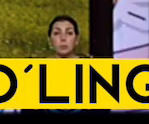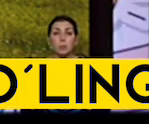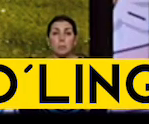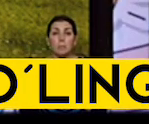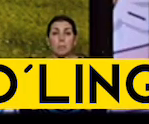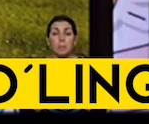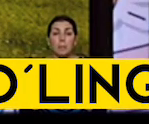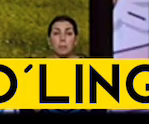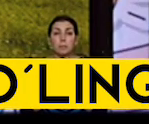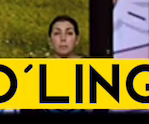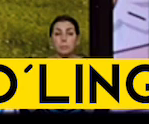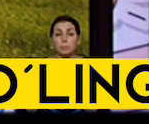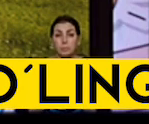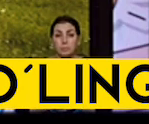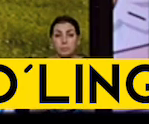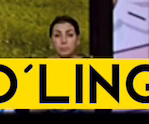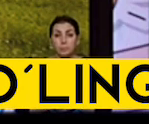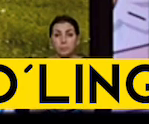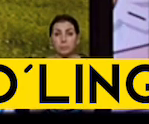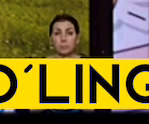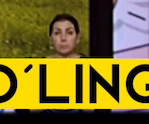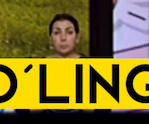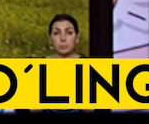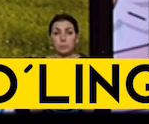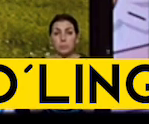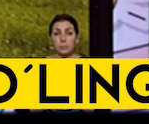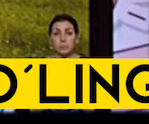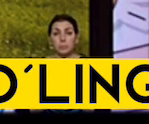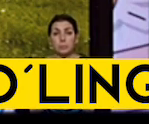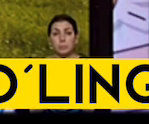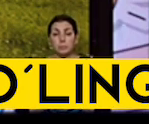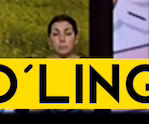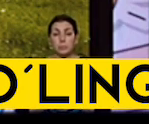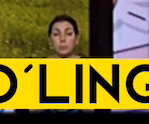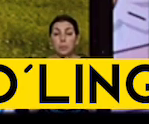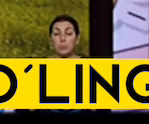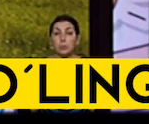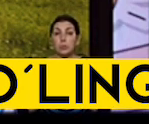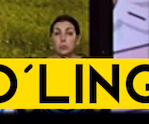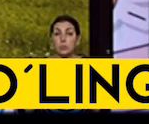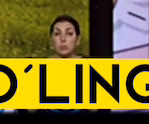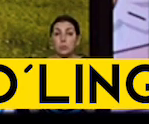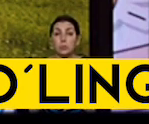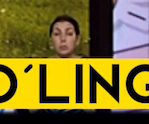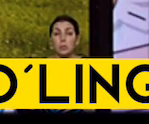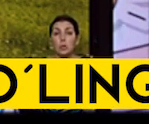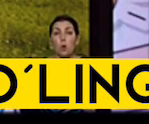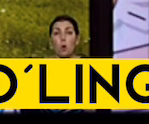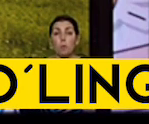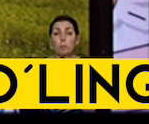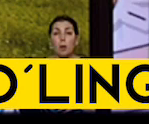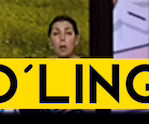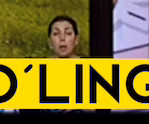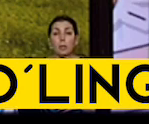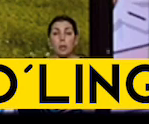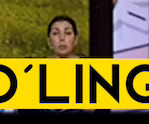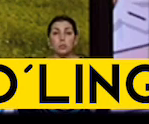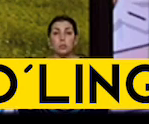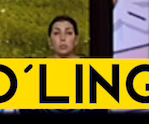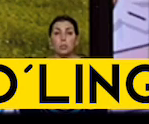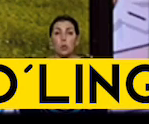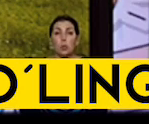ajratishda ana u jonivorlarni kuchidan foydalanganlar. Bolajonlar, ana endi "Xo'p hayda" she'ri